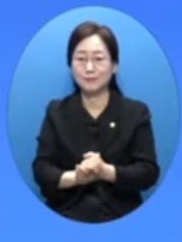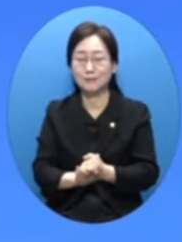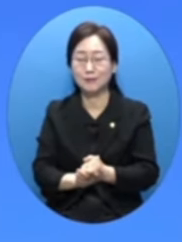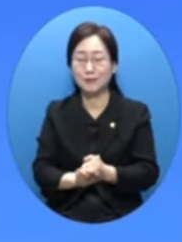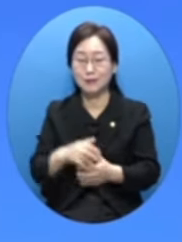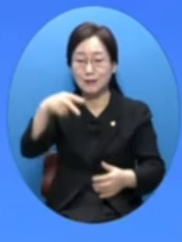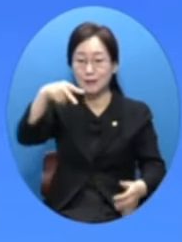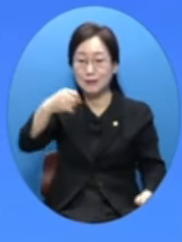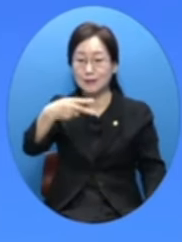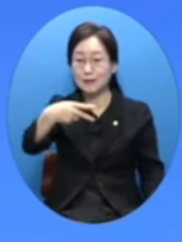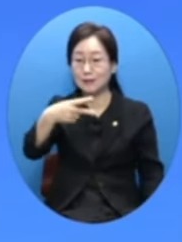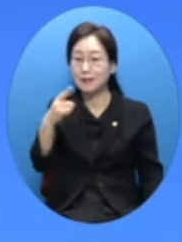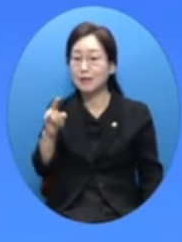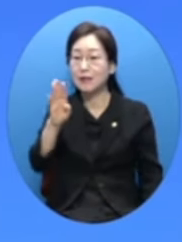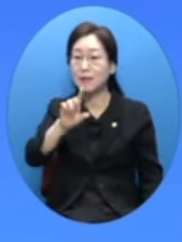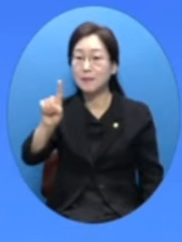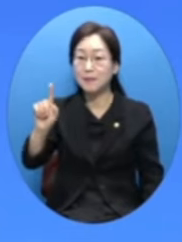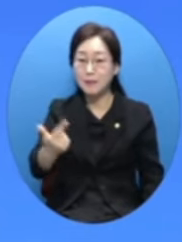스데반 집사가 돌아맞아